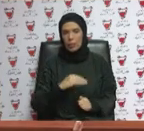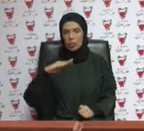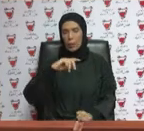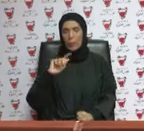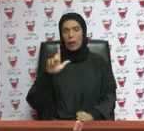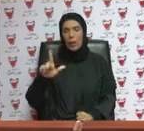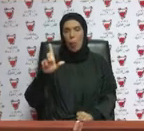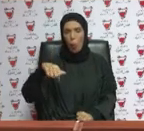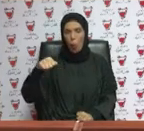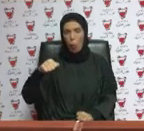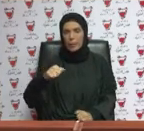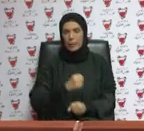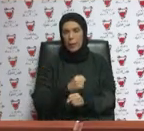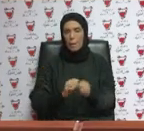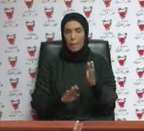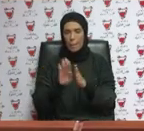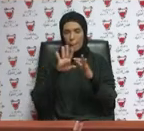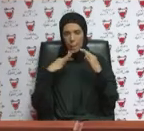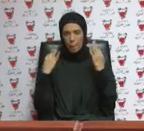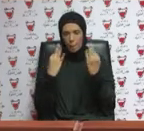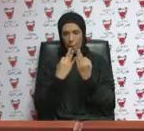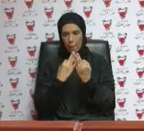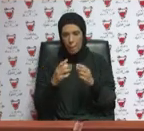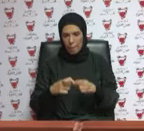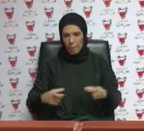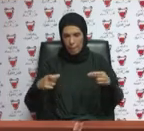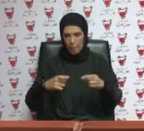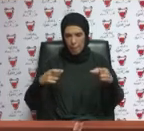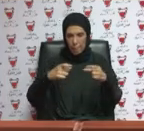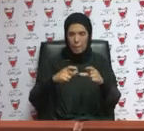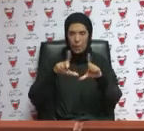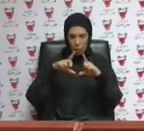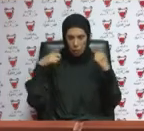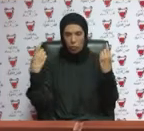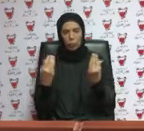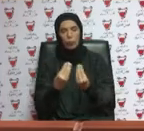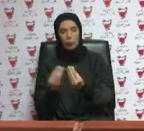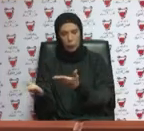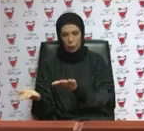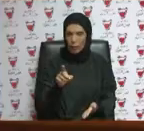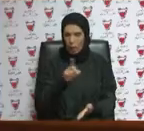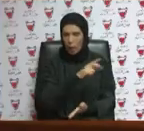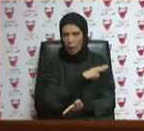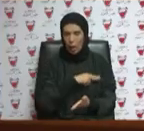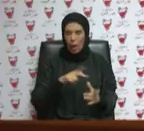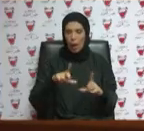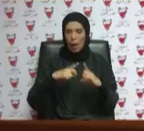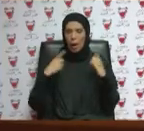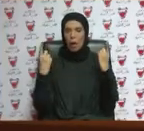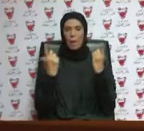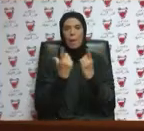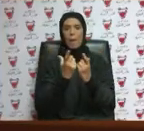حميدان وزير العمل والتنمية الاجتماعية على اجتماعهم باللجنة وتفضلهم بالردود على استفسارات